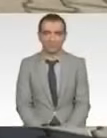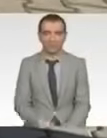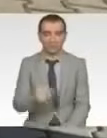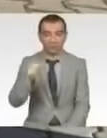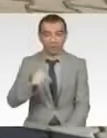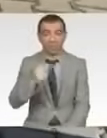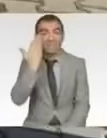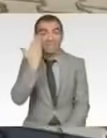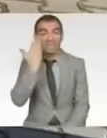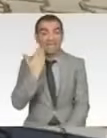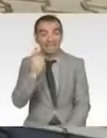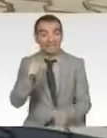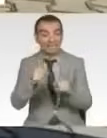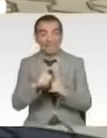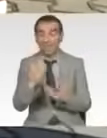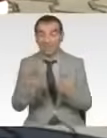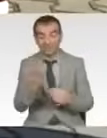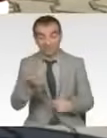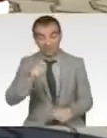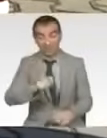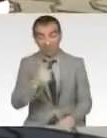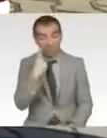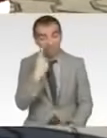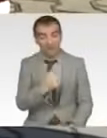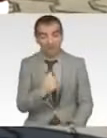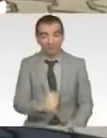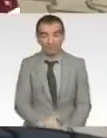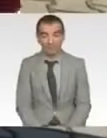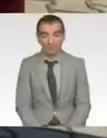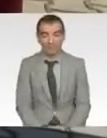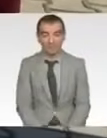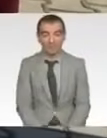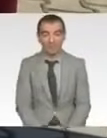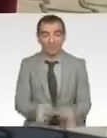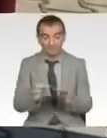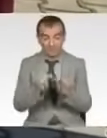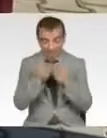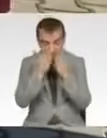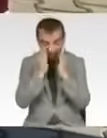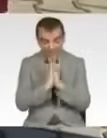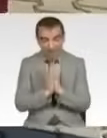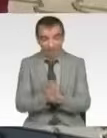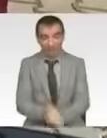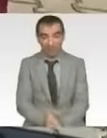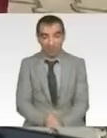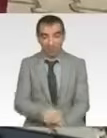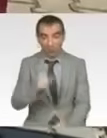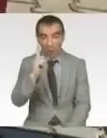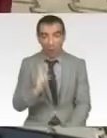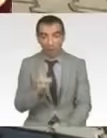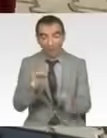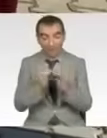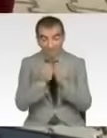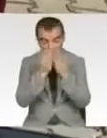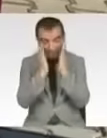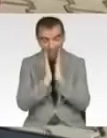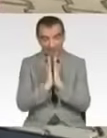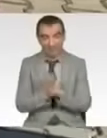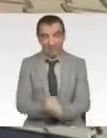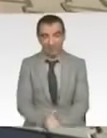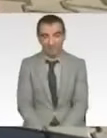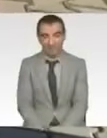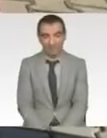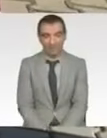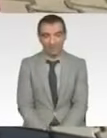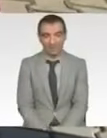Şimdi seyredin dübek nasıl yapılıyor. Ya Allah, ya Bismillah. Önce besmele.